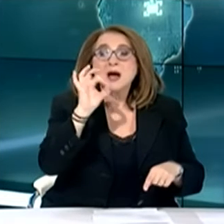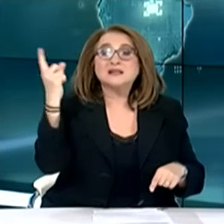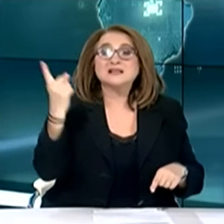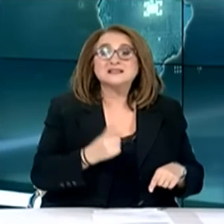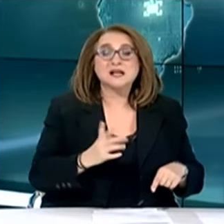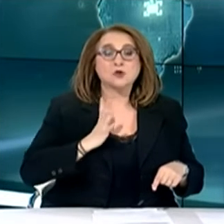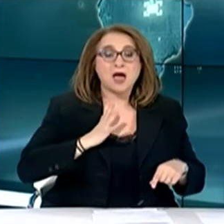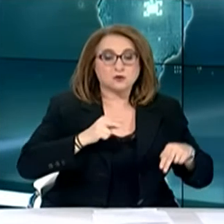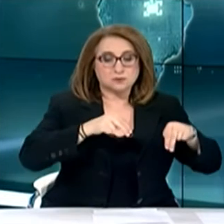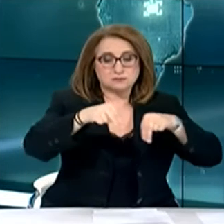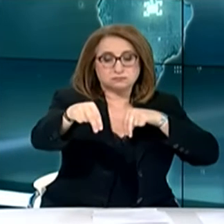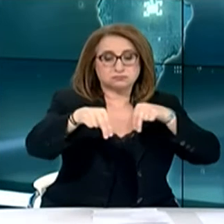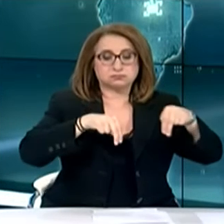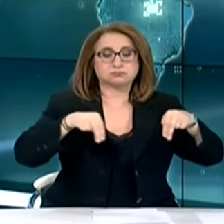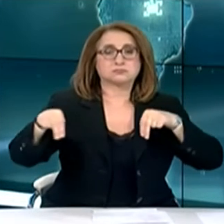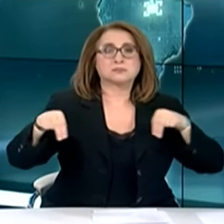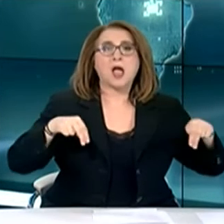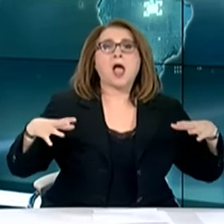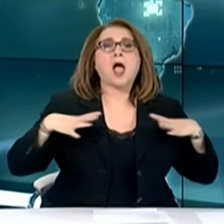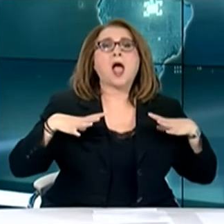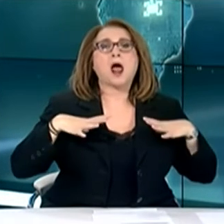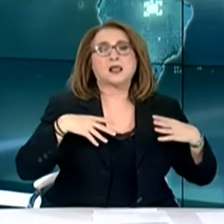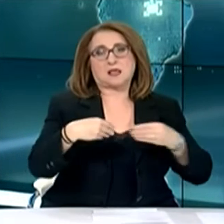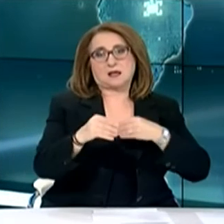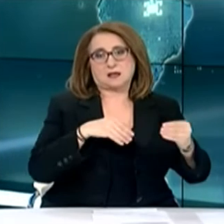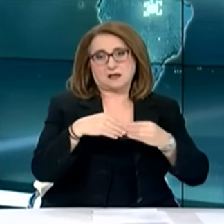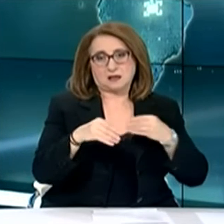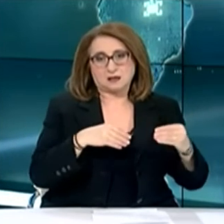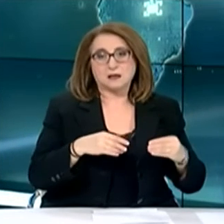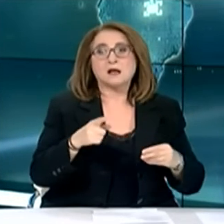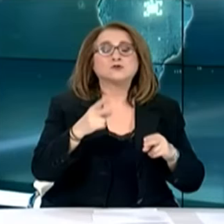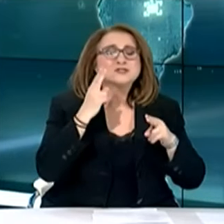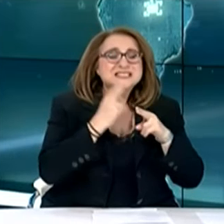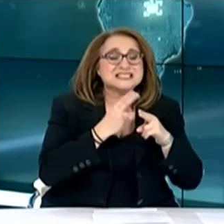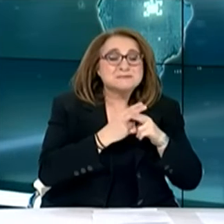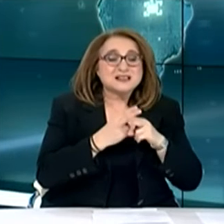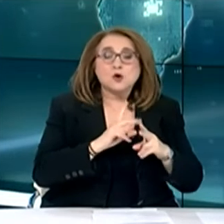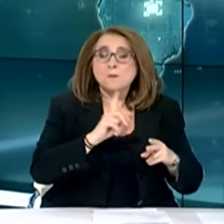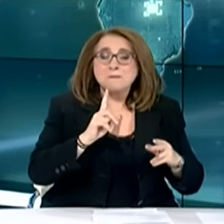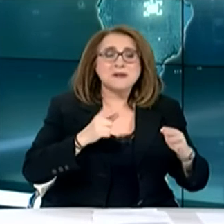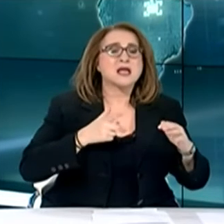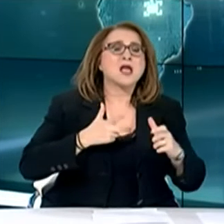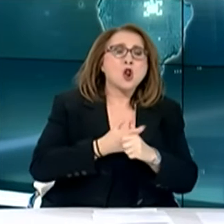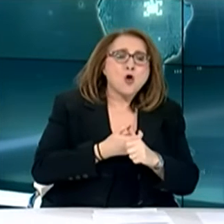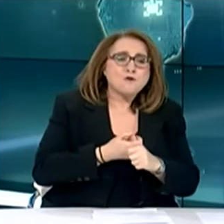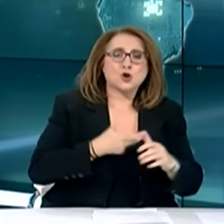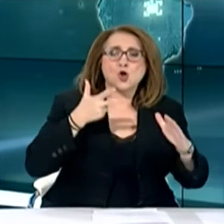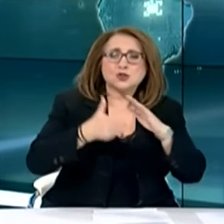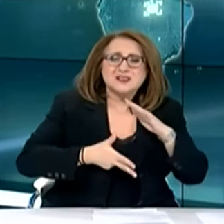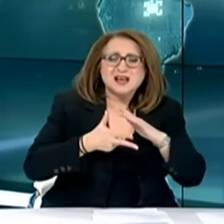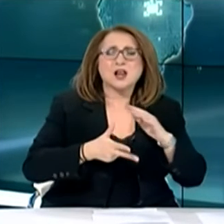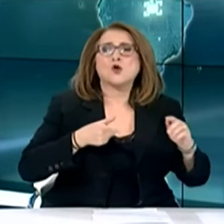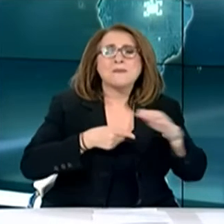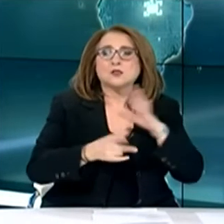επιβατών τους. Και φυσικά η αποφυγή συγκροτισμού είναι πάρα πολύ σημαντική για όλους μας σε αυτή τη δύσκολη